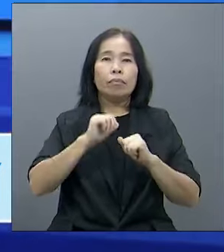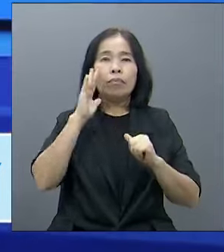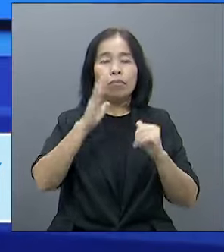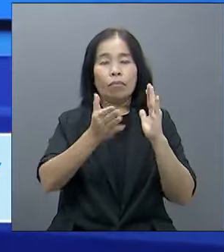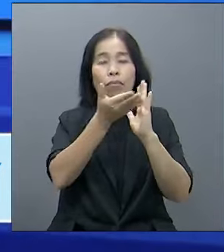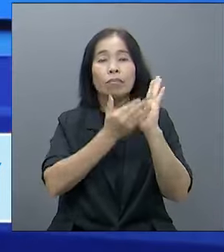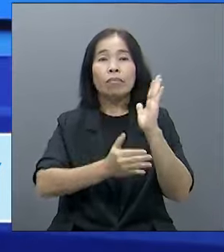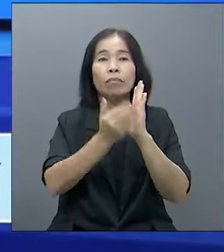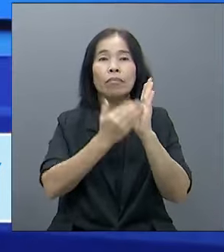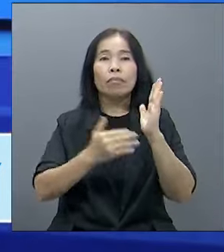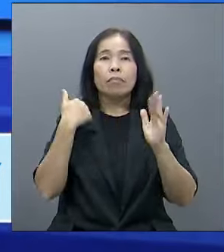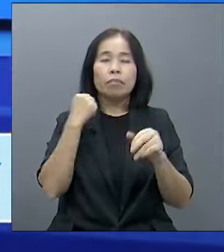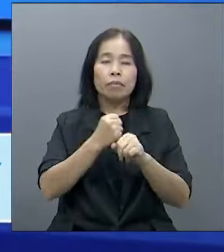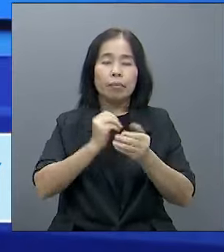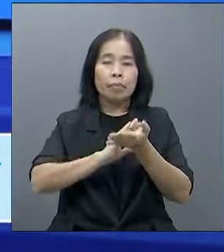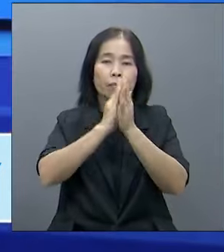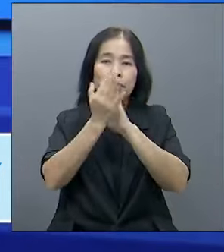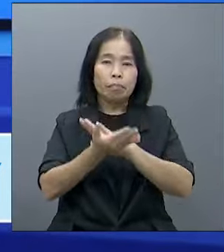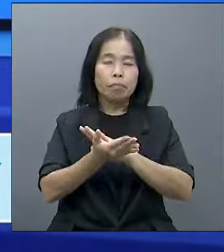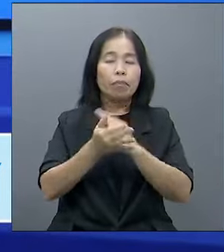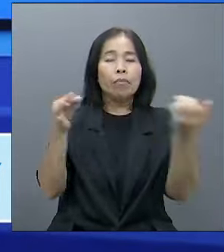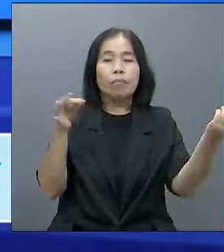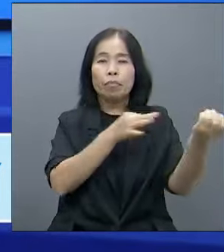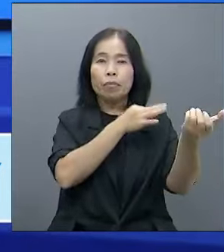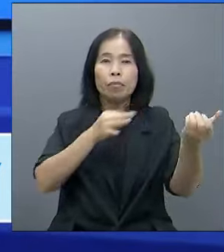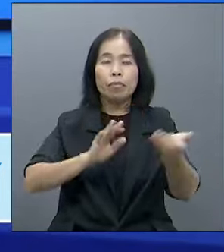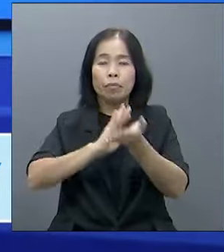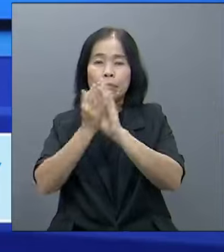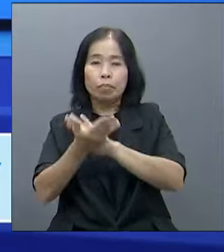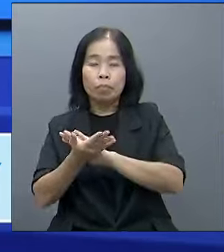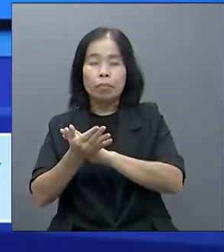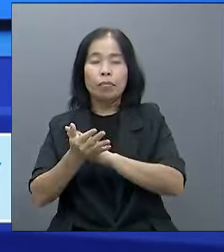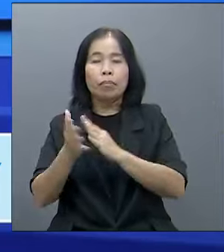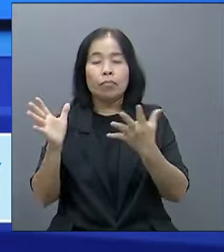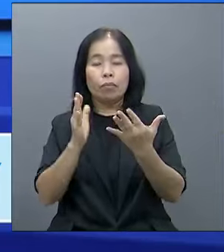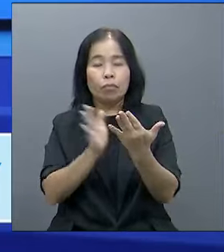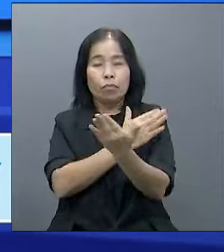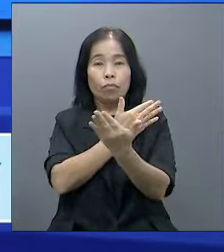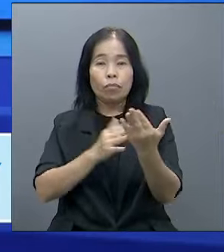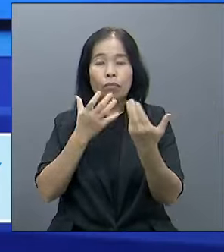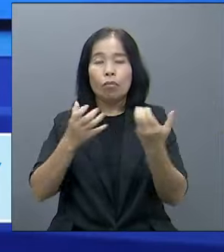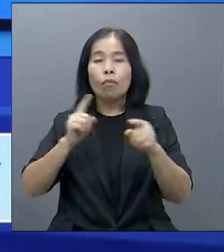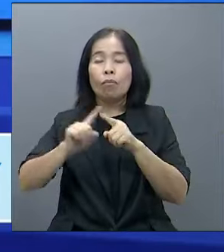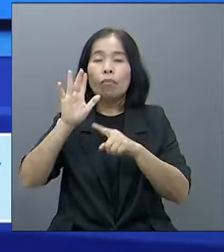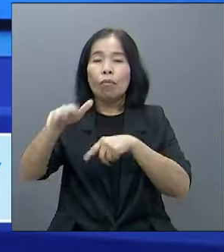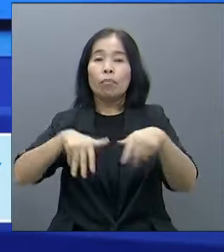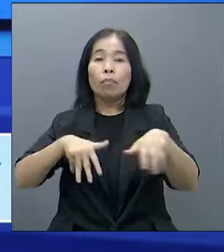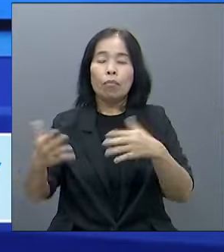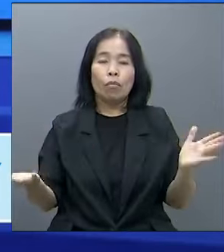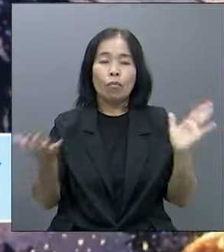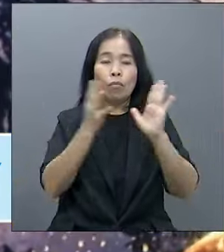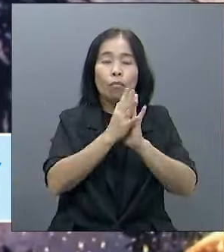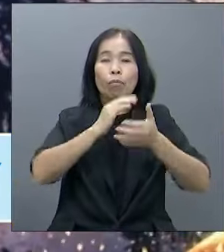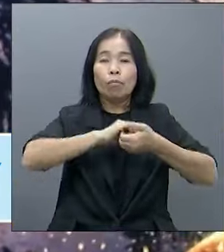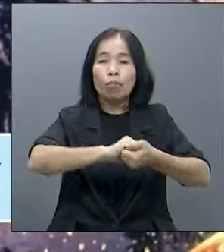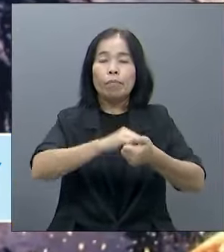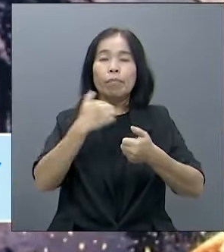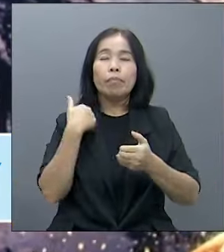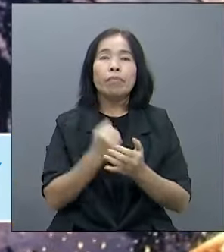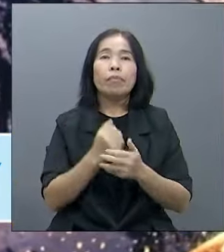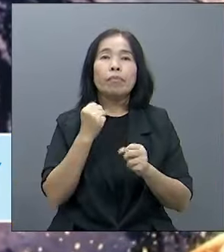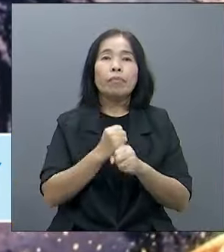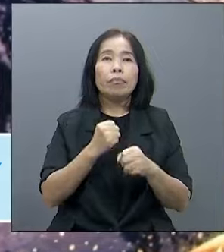ป็นการประยุกต์การเล่นดนตรีคลาสสิกและดนตรีพื้นบ้านเข้าไปด้วยกันซึ่งก็ถือว่าเป็นอีกหนึ่งตัวอย่างนะคะในการใช้ความสามารถ